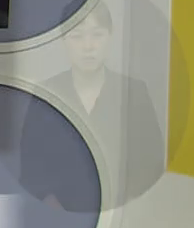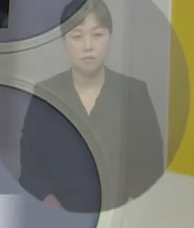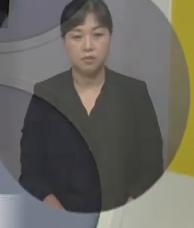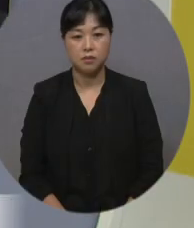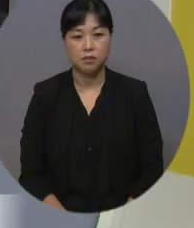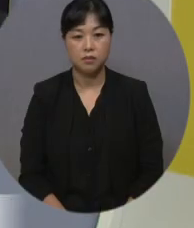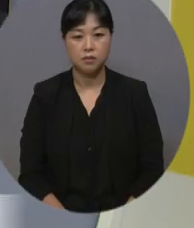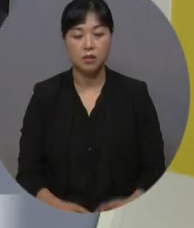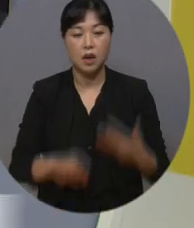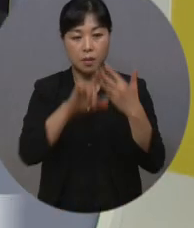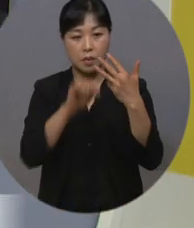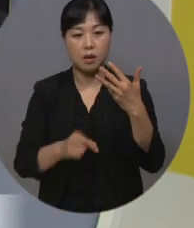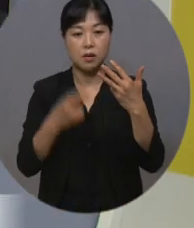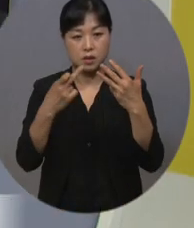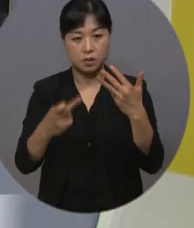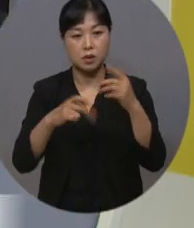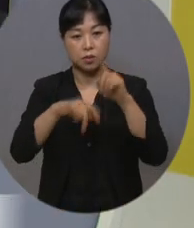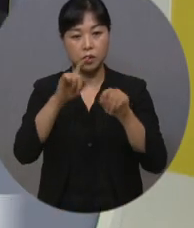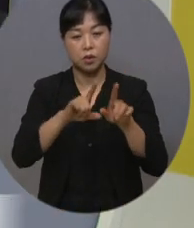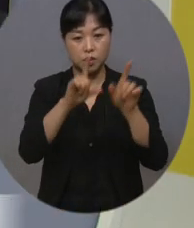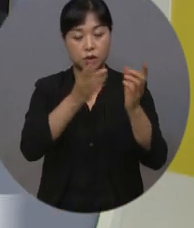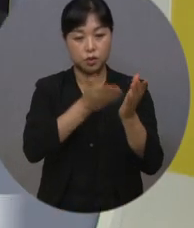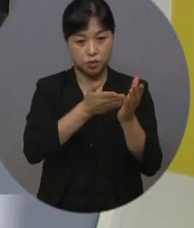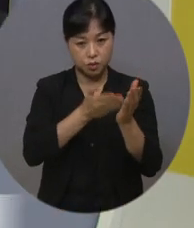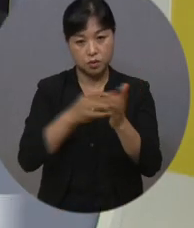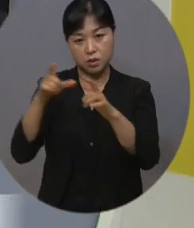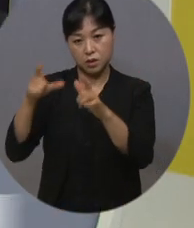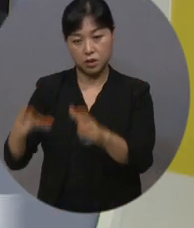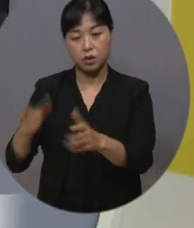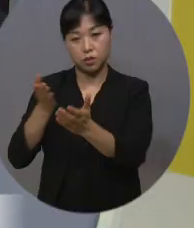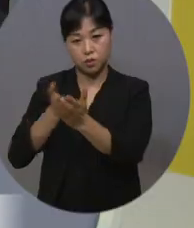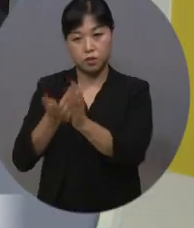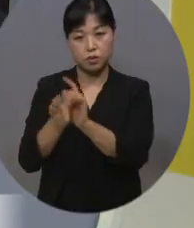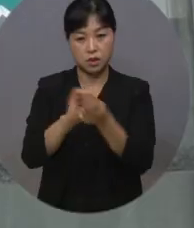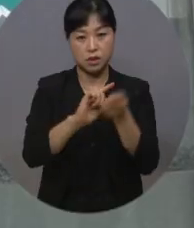8월 12일 목요일 만만한 뉴스는 지역 네트워크 소식으로 함께합니다.